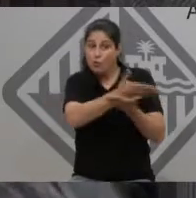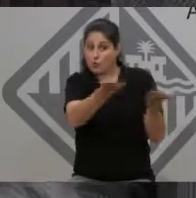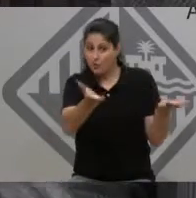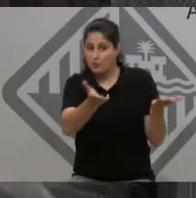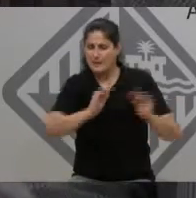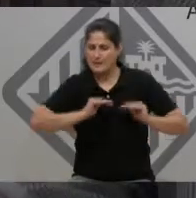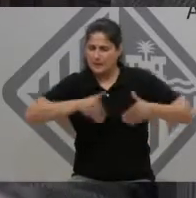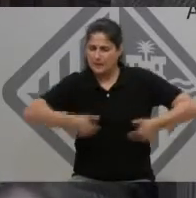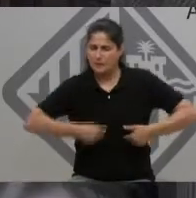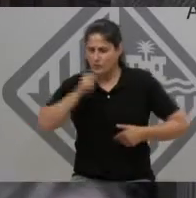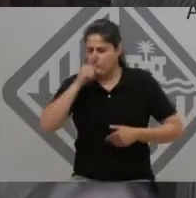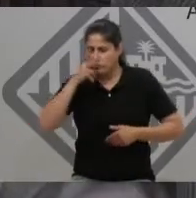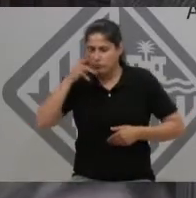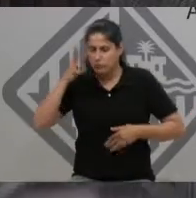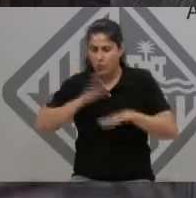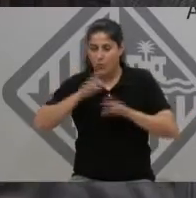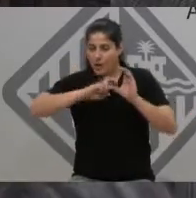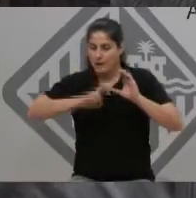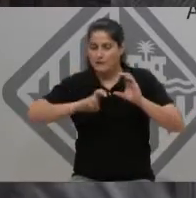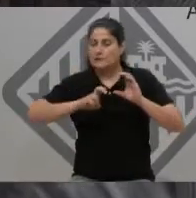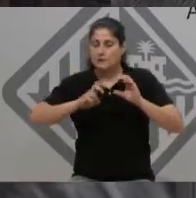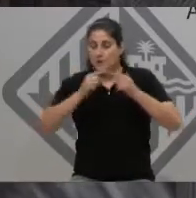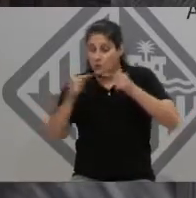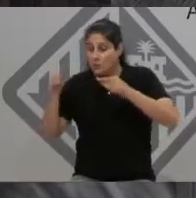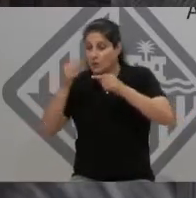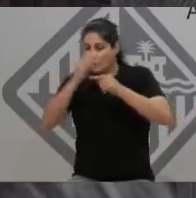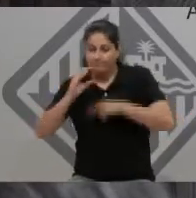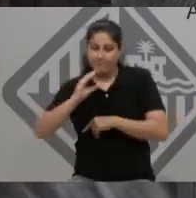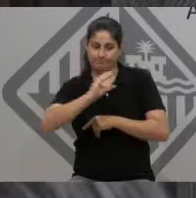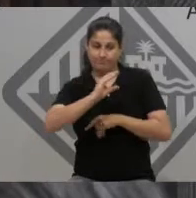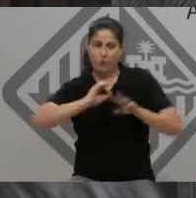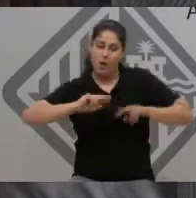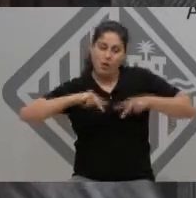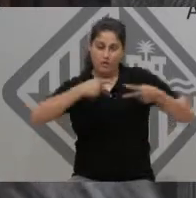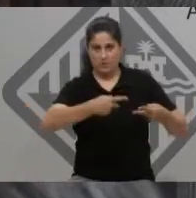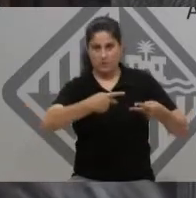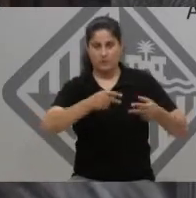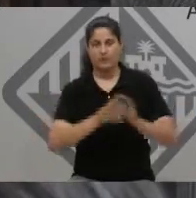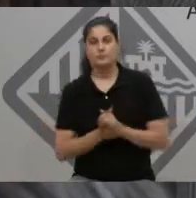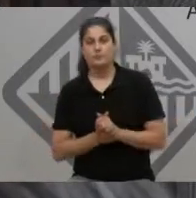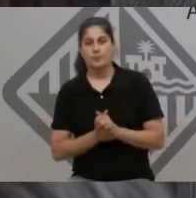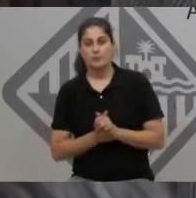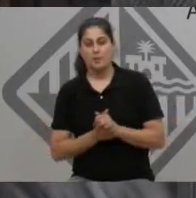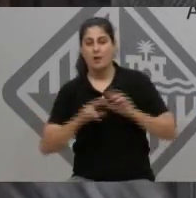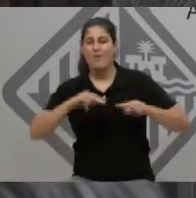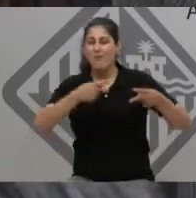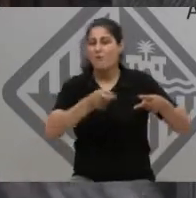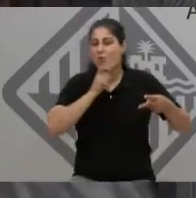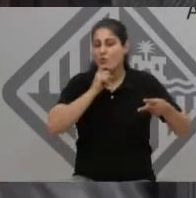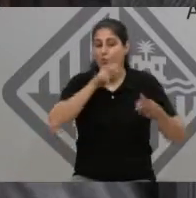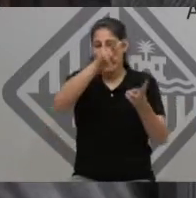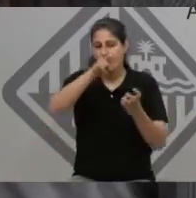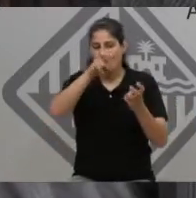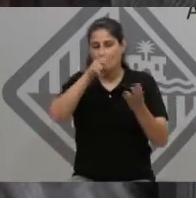durant aquests darrers anys de crisi, aquest esforç l'Ajuntament el dia de tornar i el dia de tornar en forma de rebaixa dels